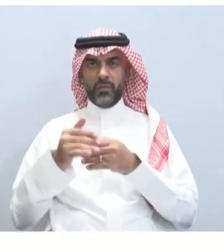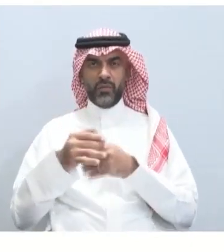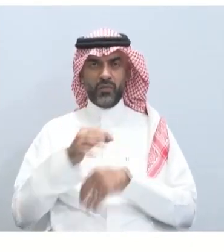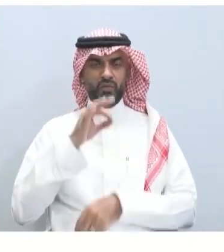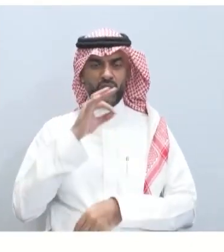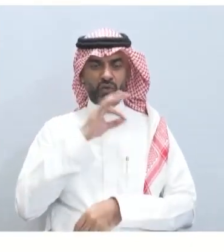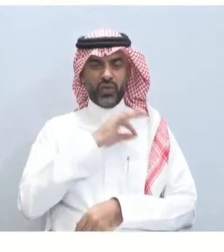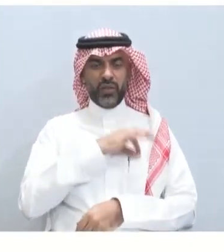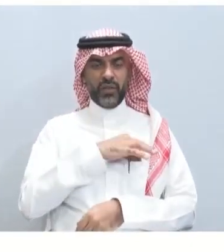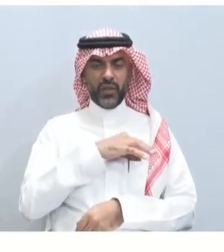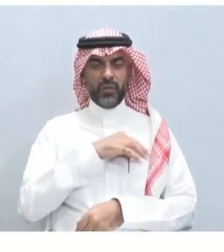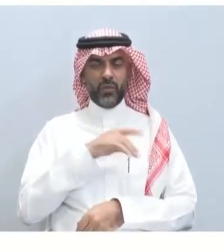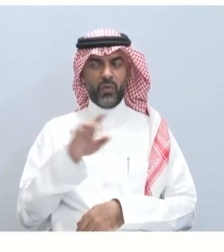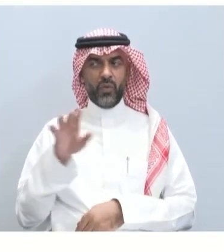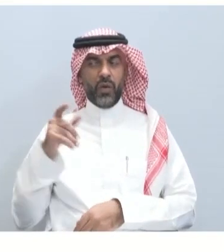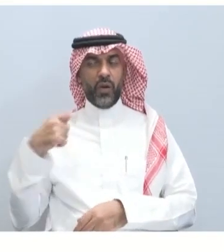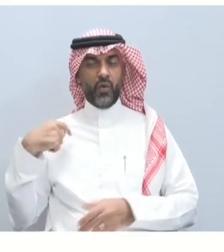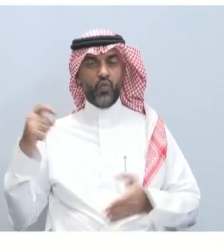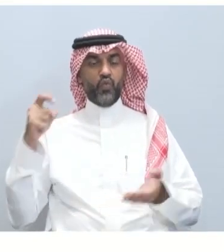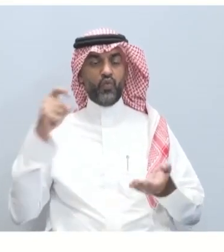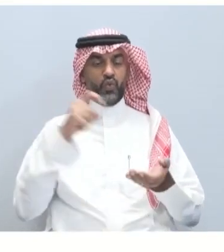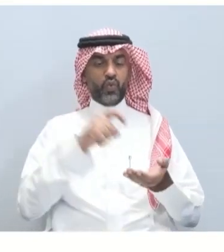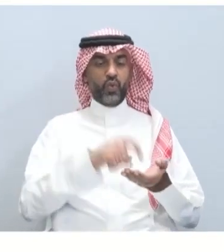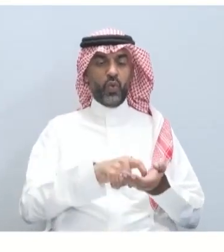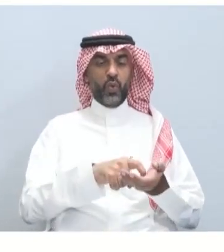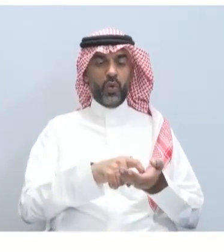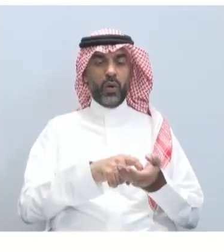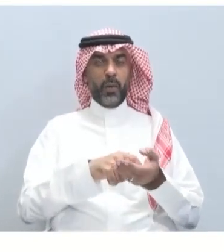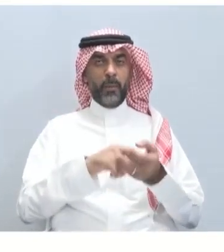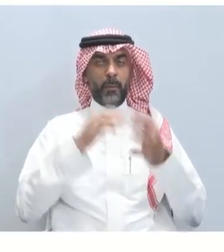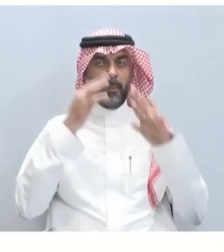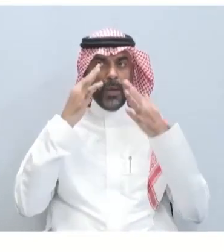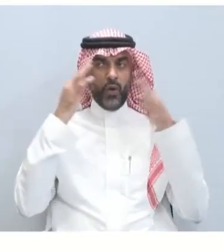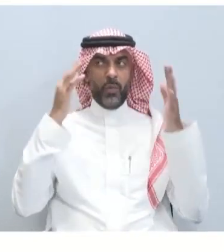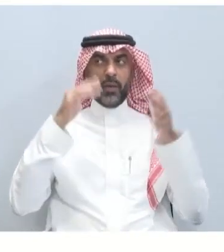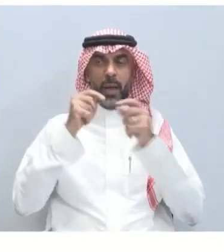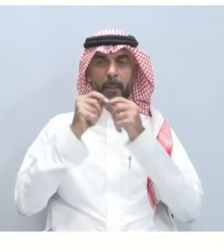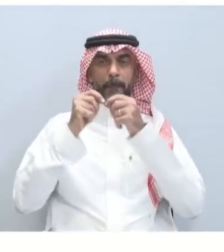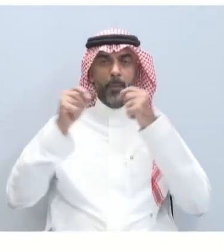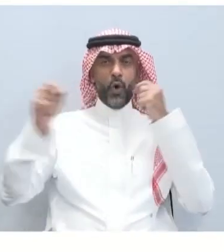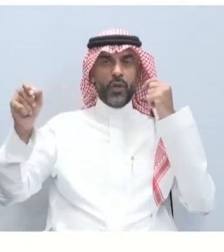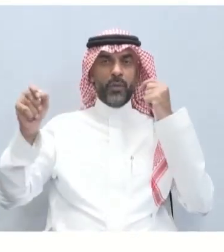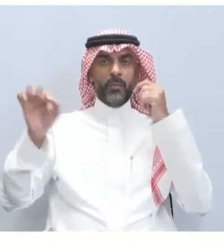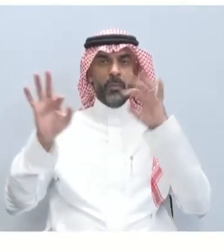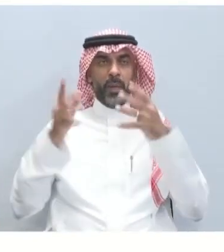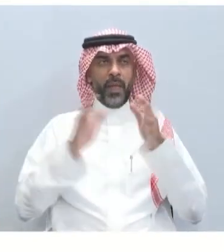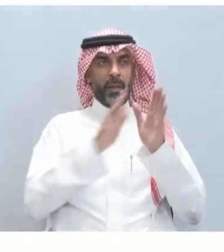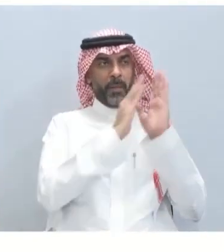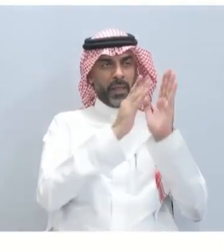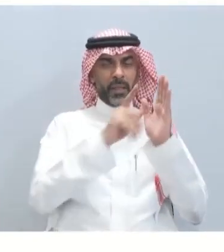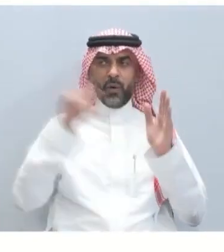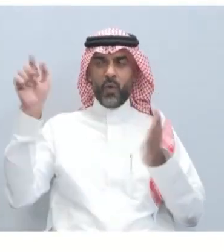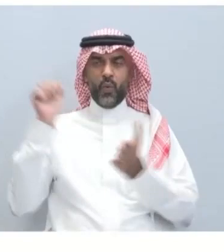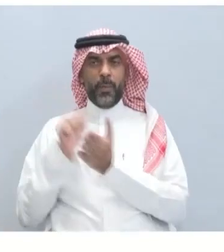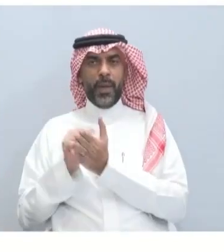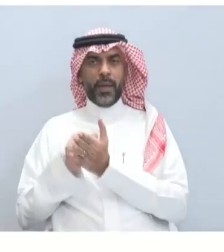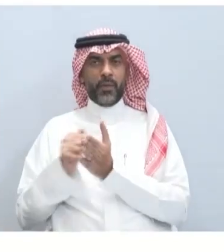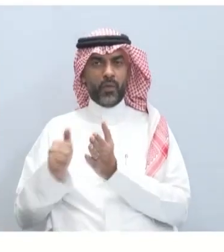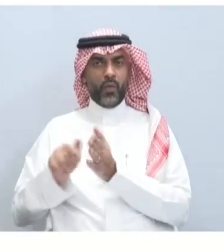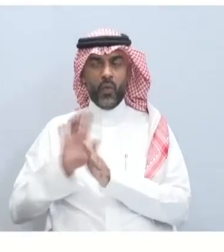حريه الوصول الى المعلومات عن بعد هل هذا هل هذه الاجابه صحيحه ام